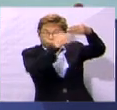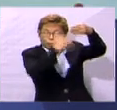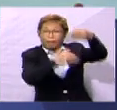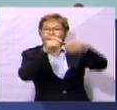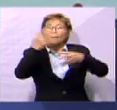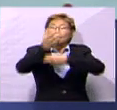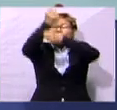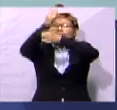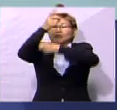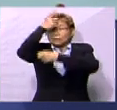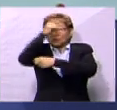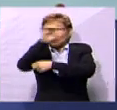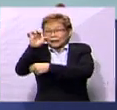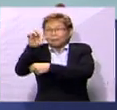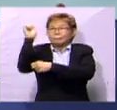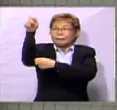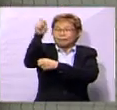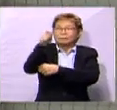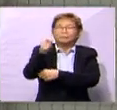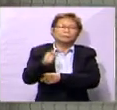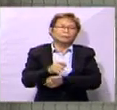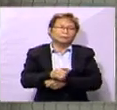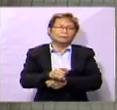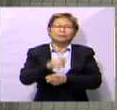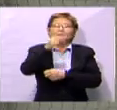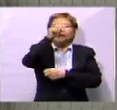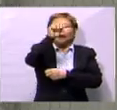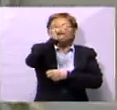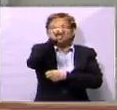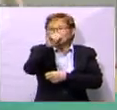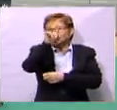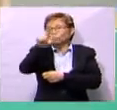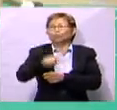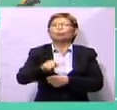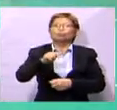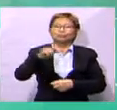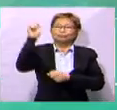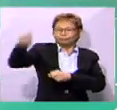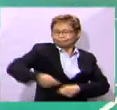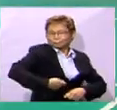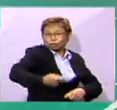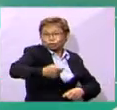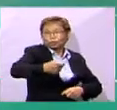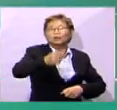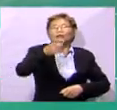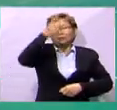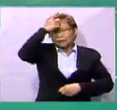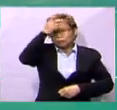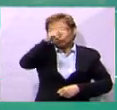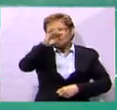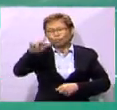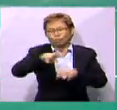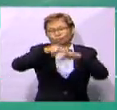badminton negara Datuk Lee Chong way Basikal trk Azizul Hasni Awang Ratu squash Datuk Nicole and David dan Ratu terjun